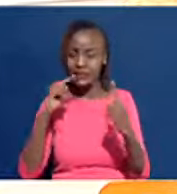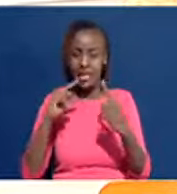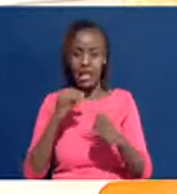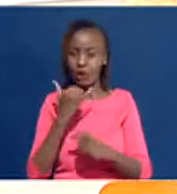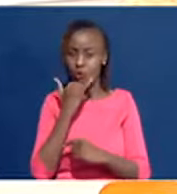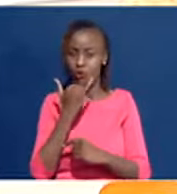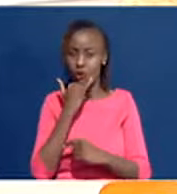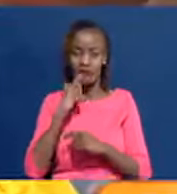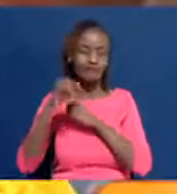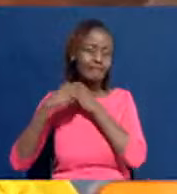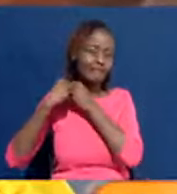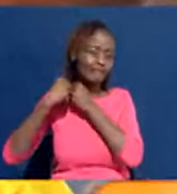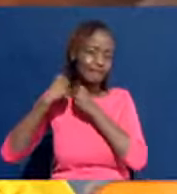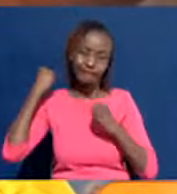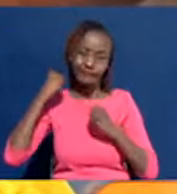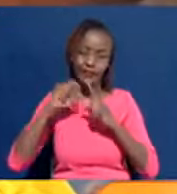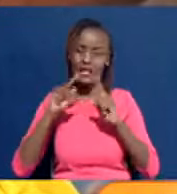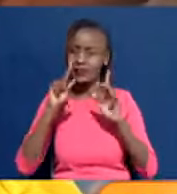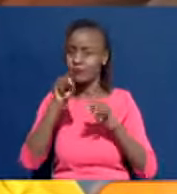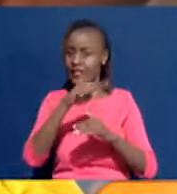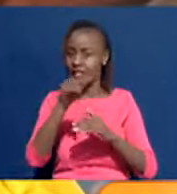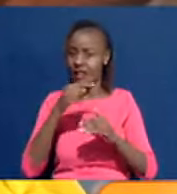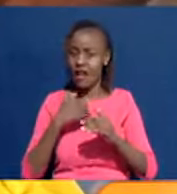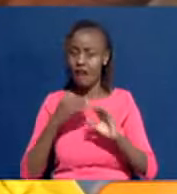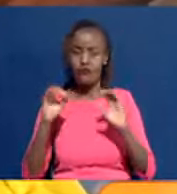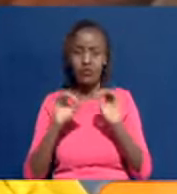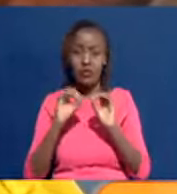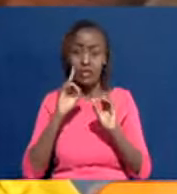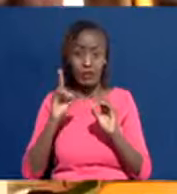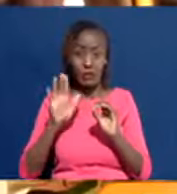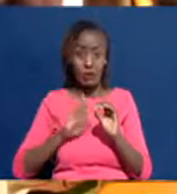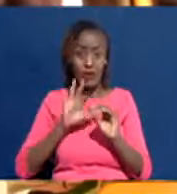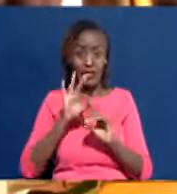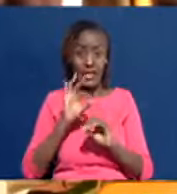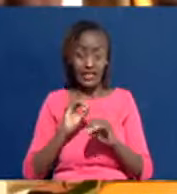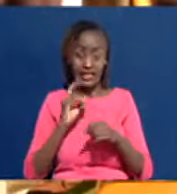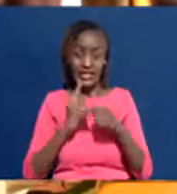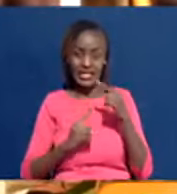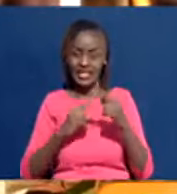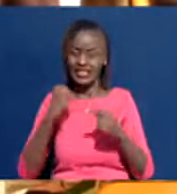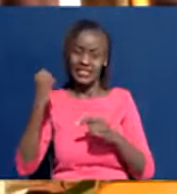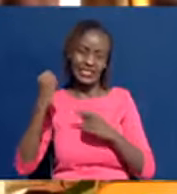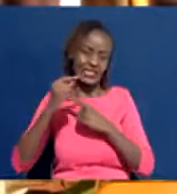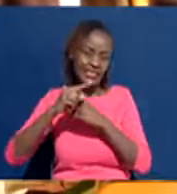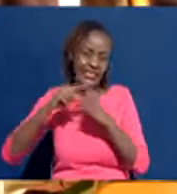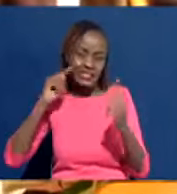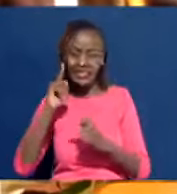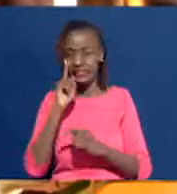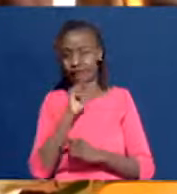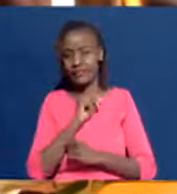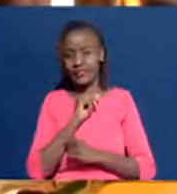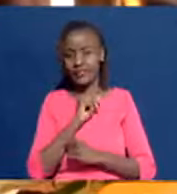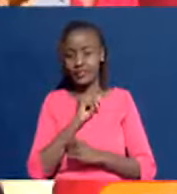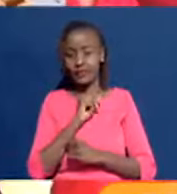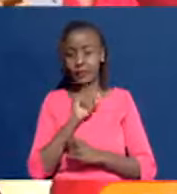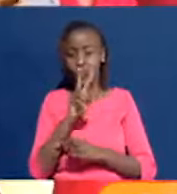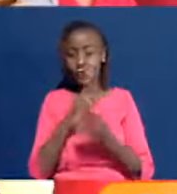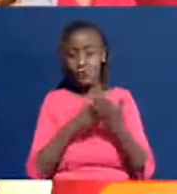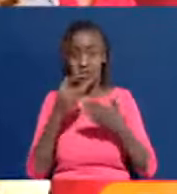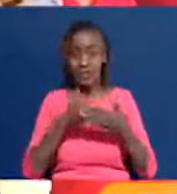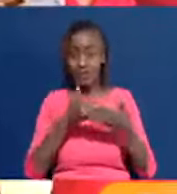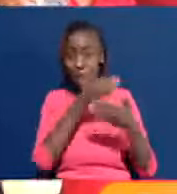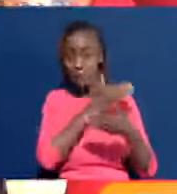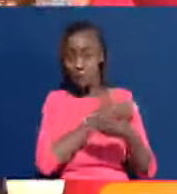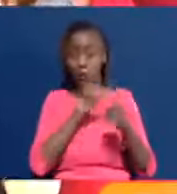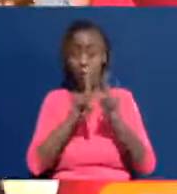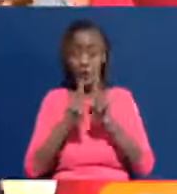bila ya kuwa na hatia. Na Mwende mwenye umri wa miaka 30 alipatikana ameuawa zaidi ya wiki mbili baada ya kutoweka. Na washukiwa waliokamatwa